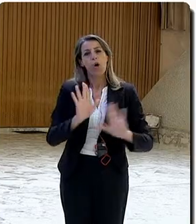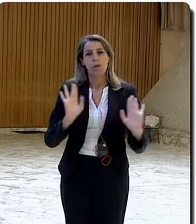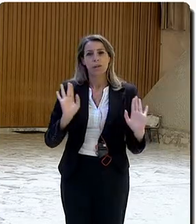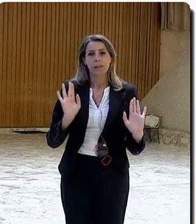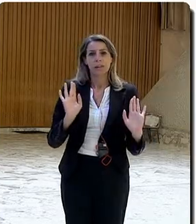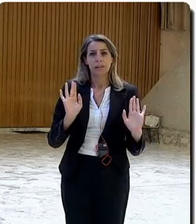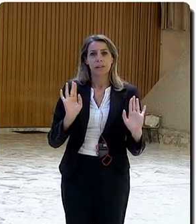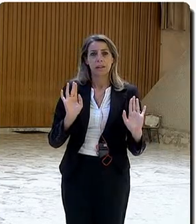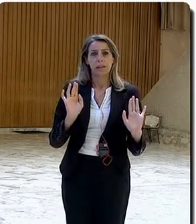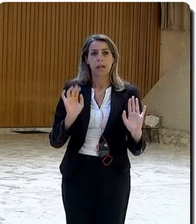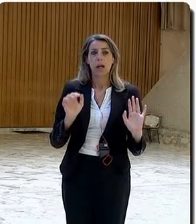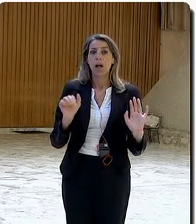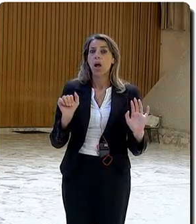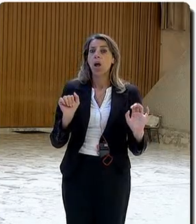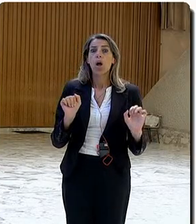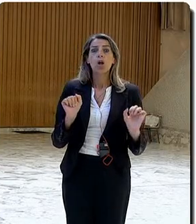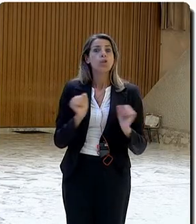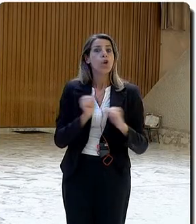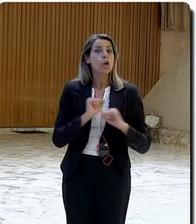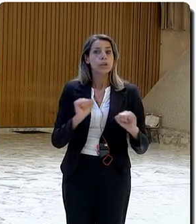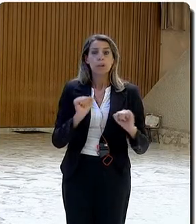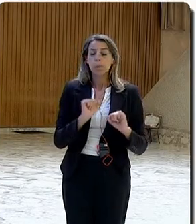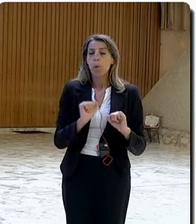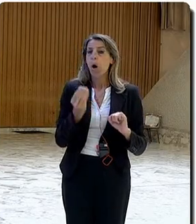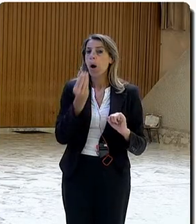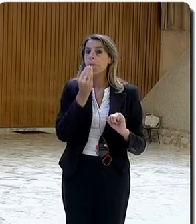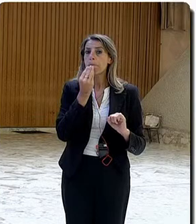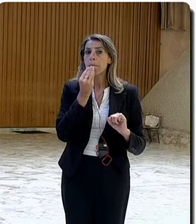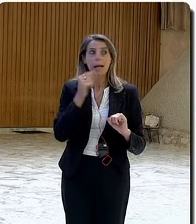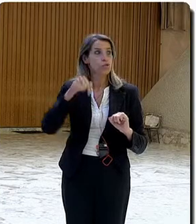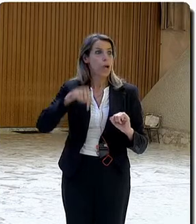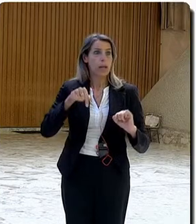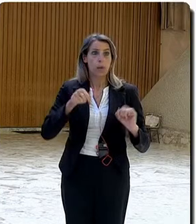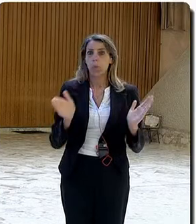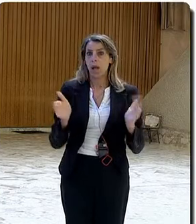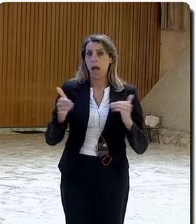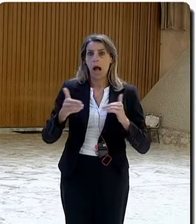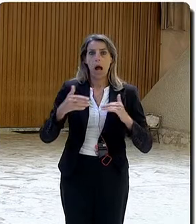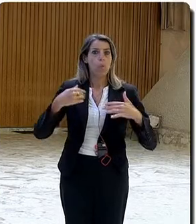Non si può consumare cibo in aula.